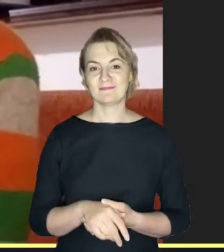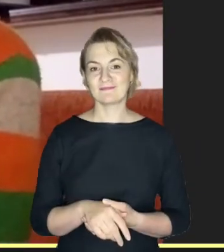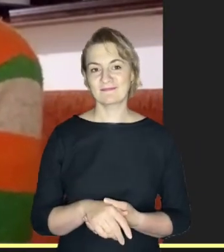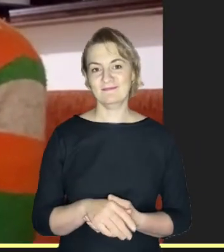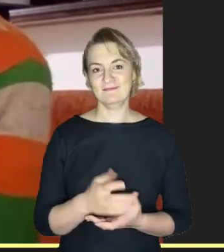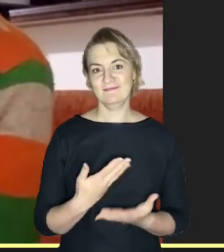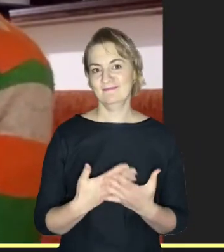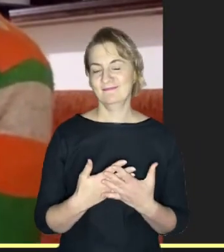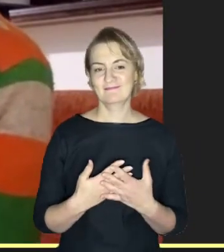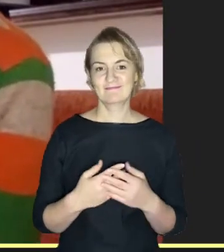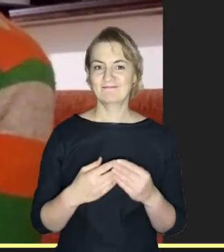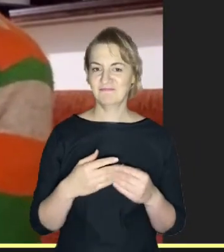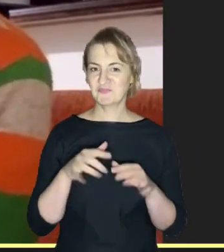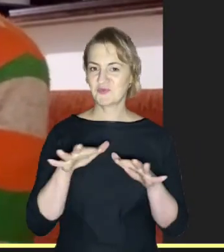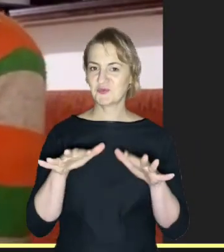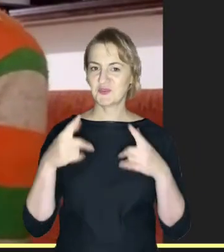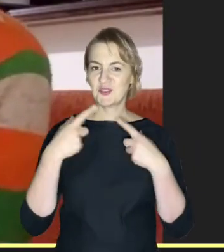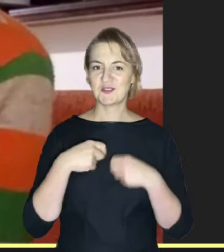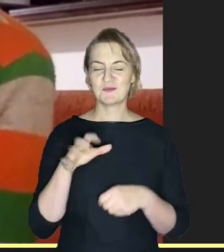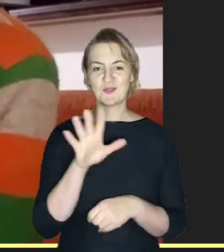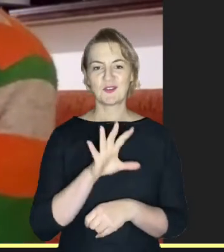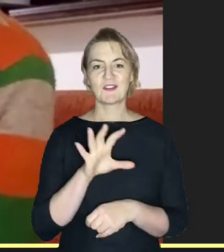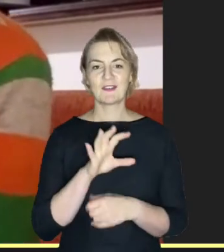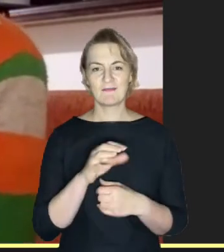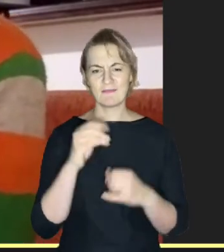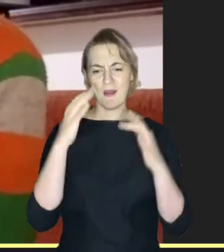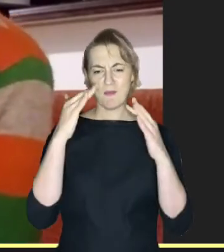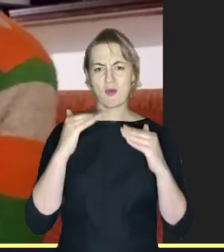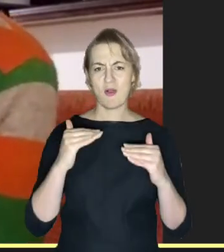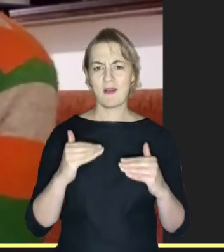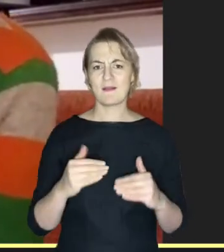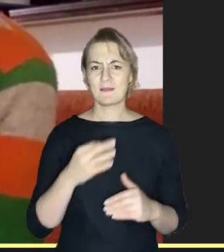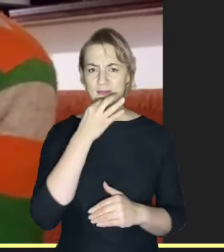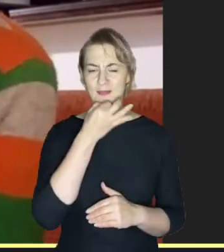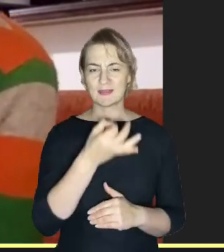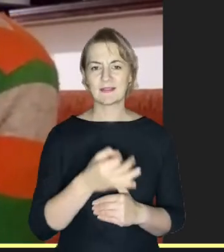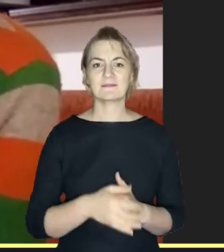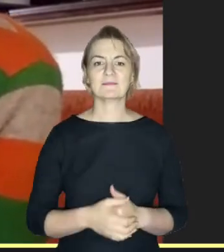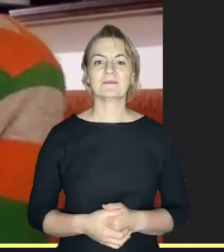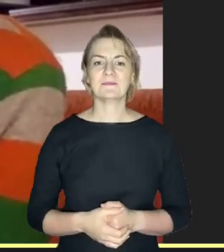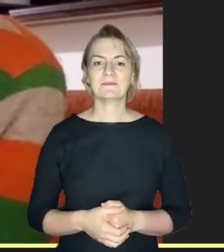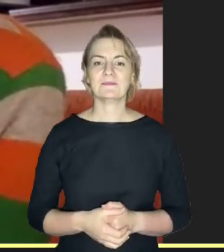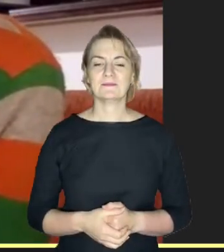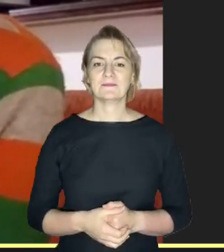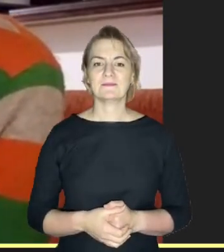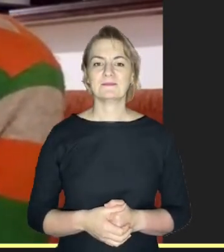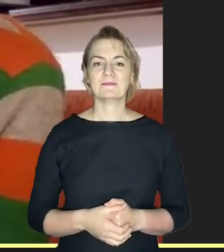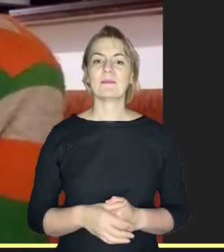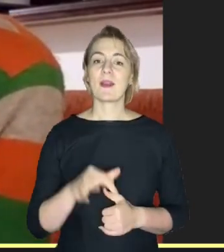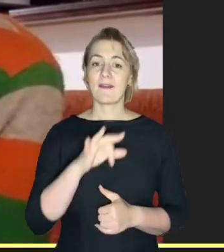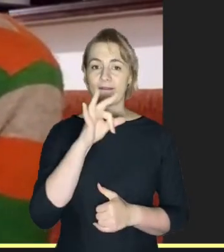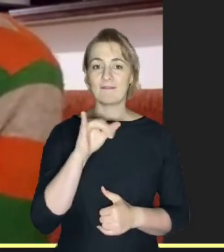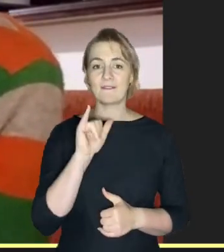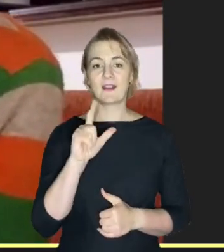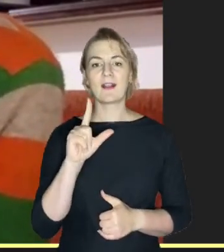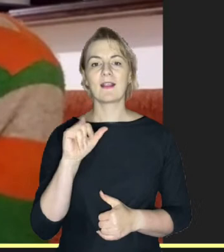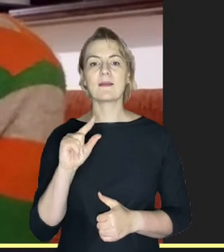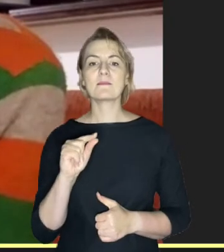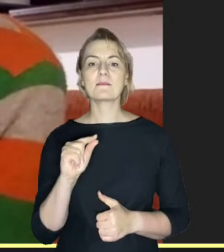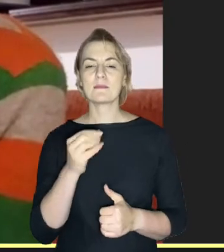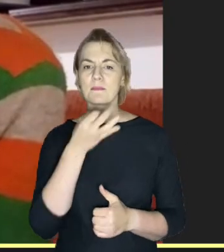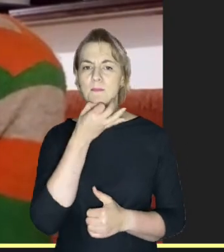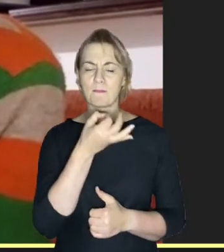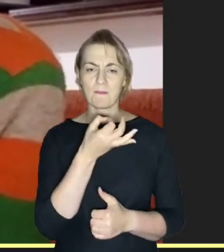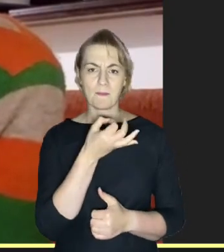duża frekwencja. Może po kolei będę zadawać te pytania. Pan Filip z YouTube'a pyta: